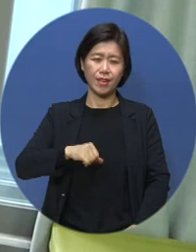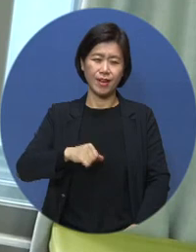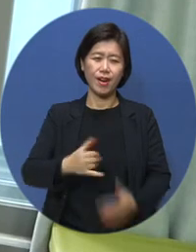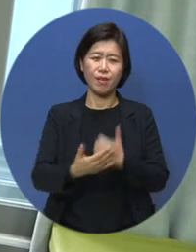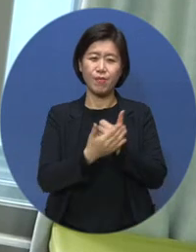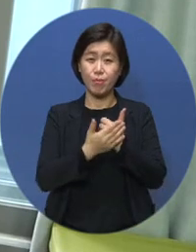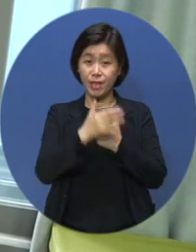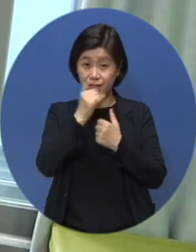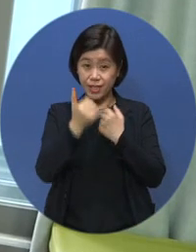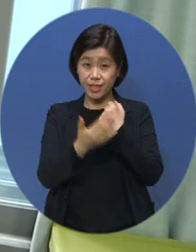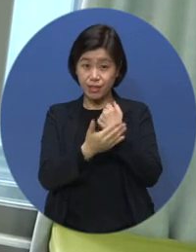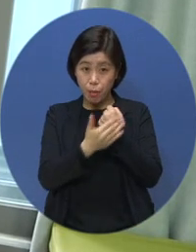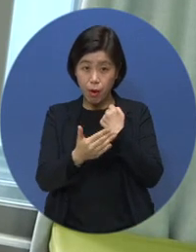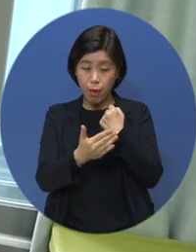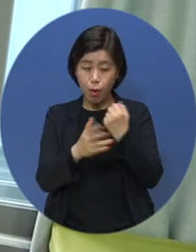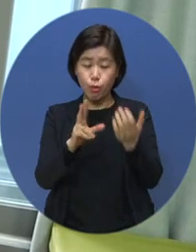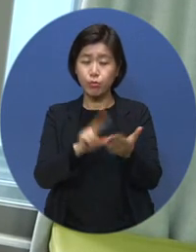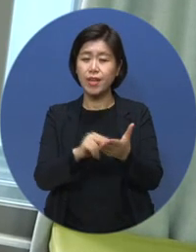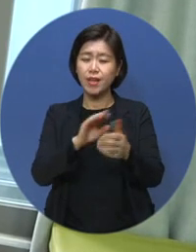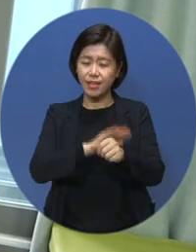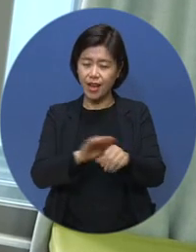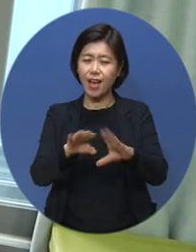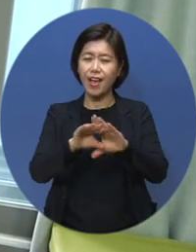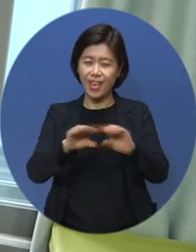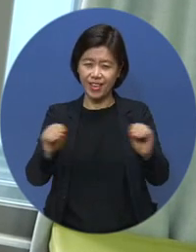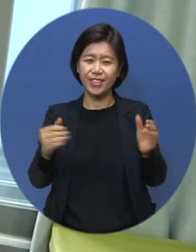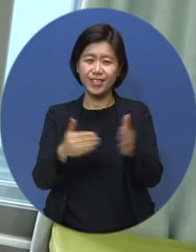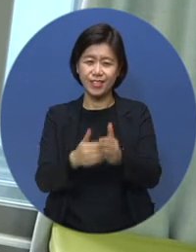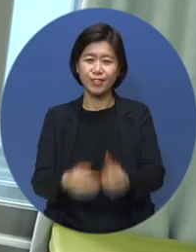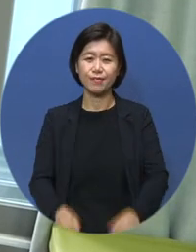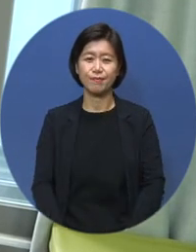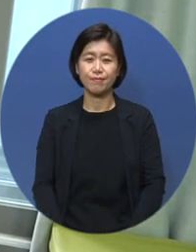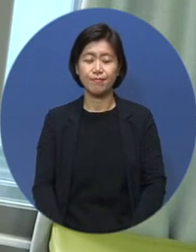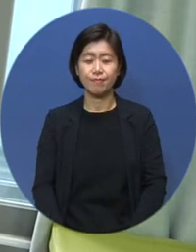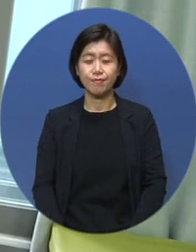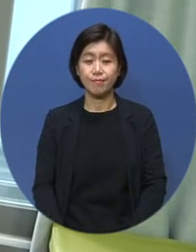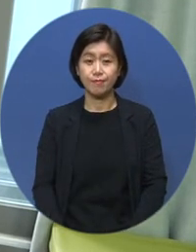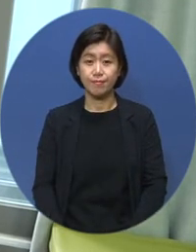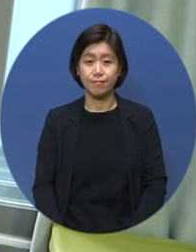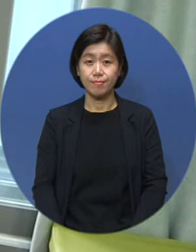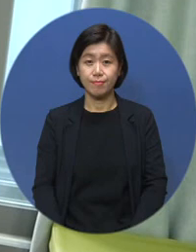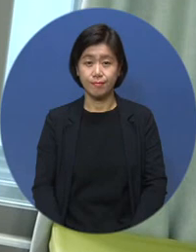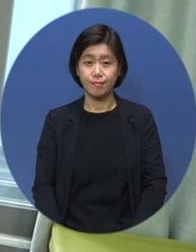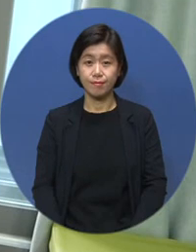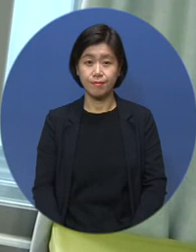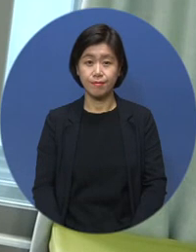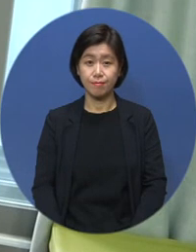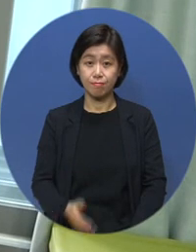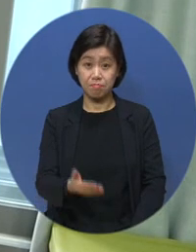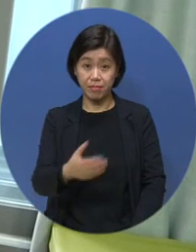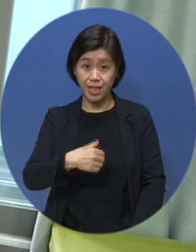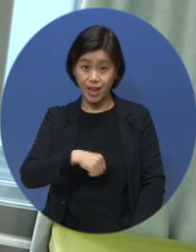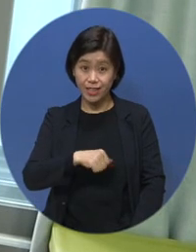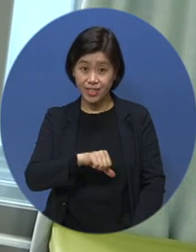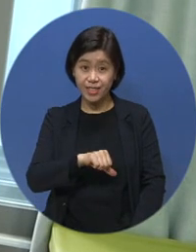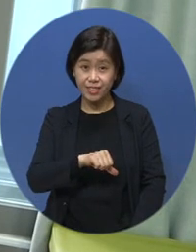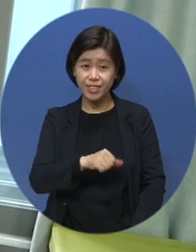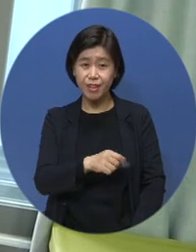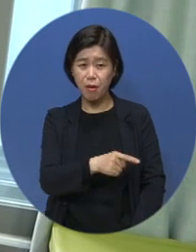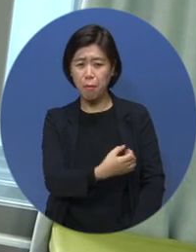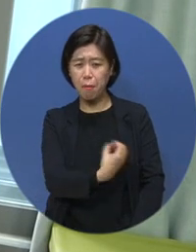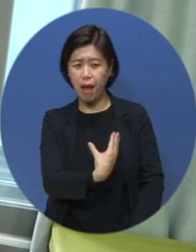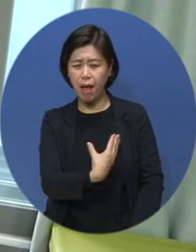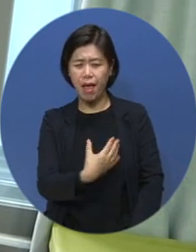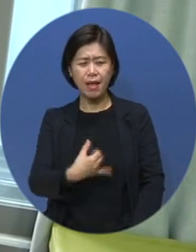에 다행히 그 난관을 해결할 수 있었어요 4 지금 옆에서 a 은 이미 나를 만들었다고 막